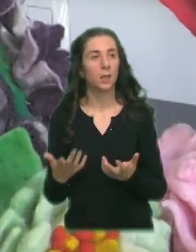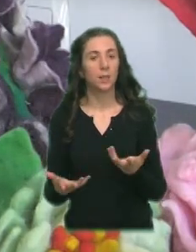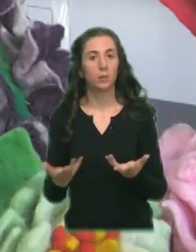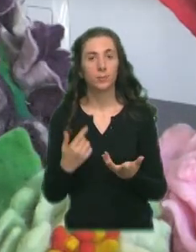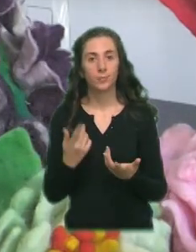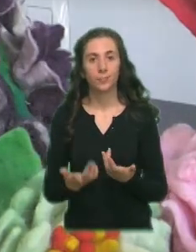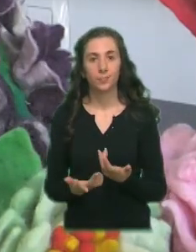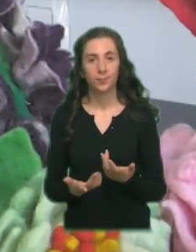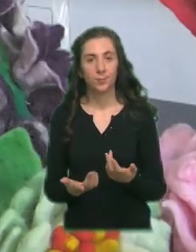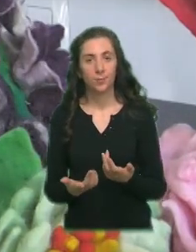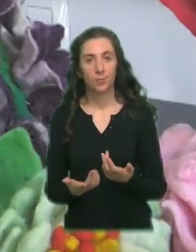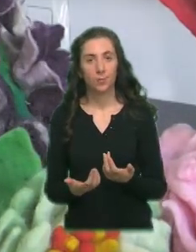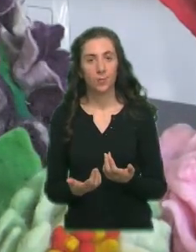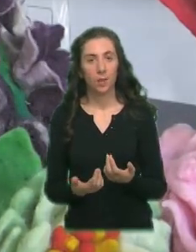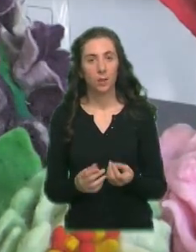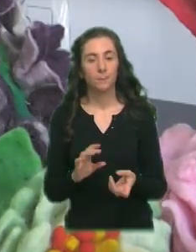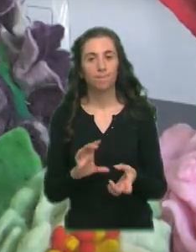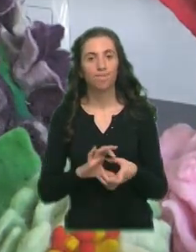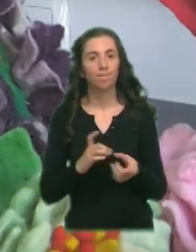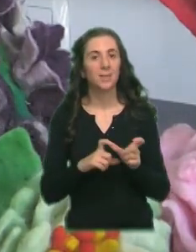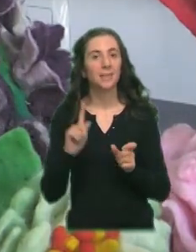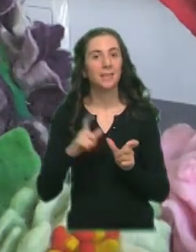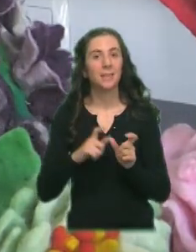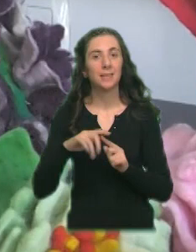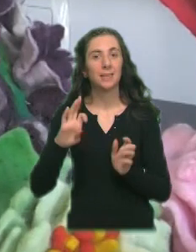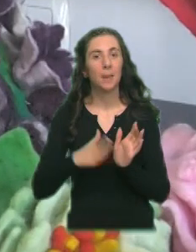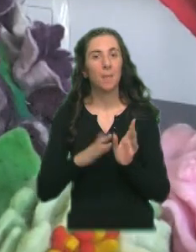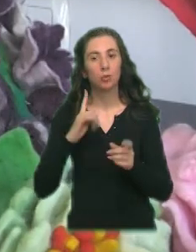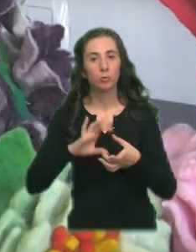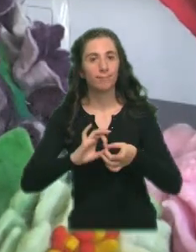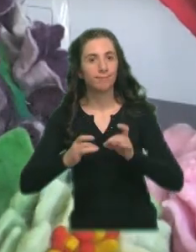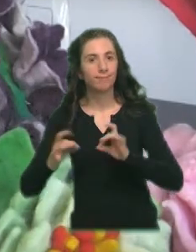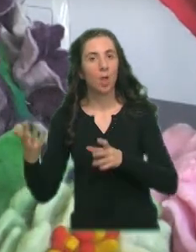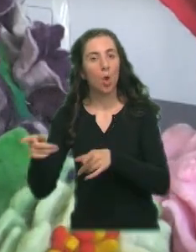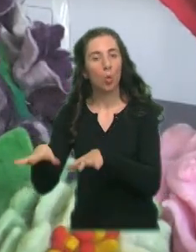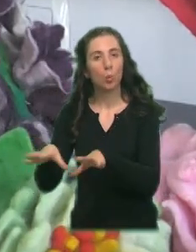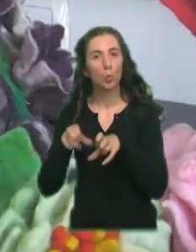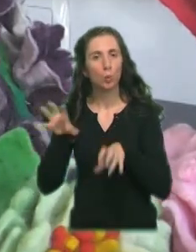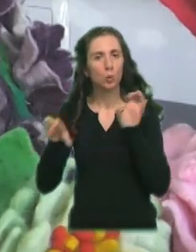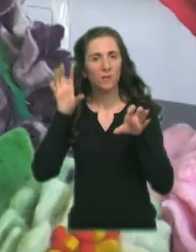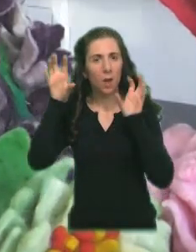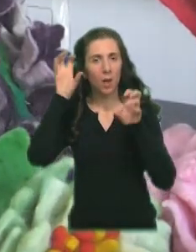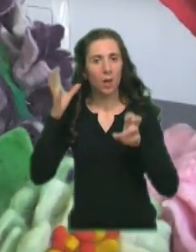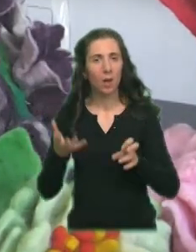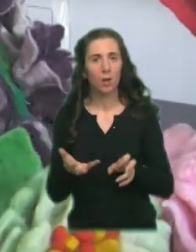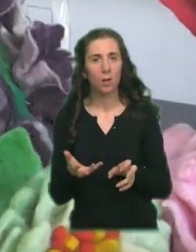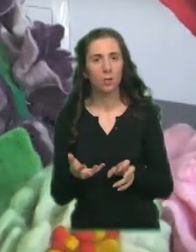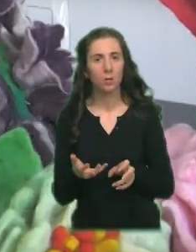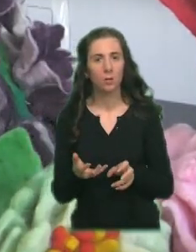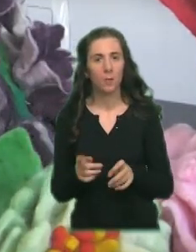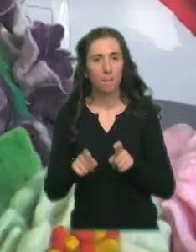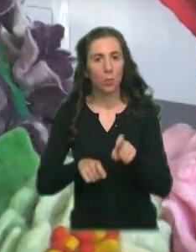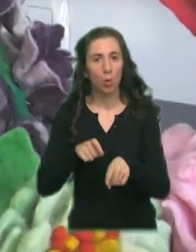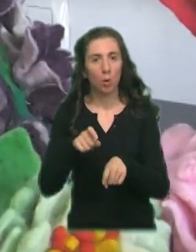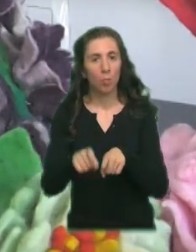vrlo trajno, stalo me do toga da to bude savršeno, lijepo, što je naravno osobina takvih